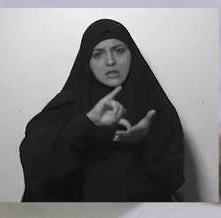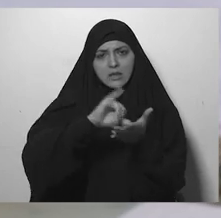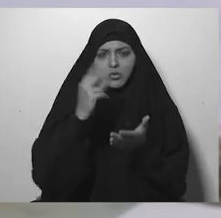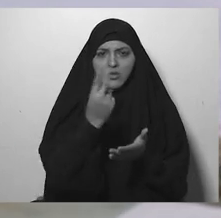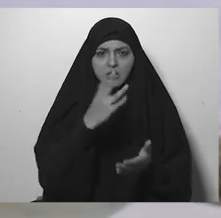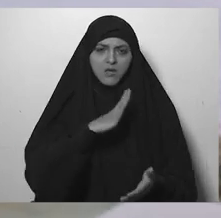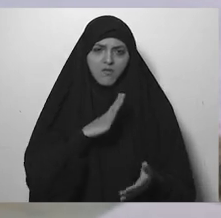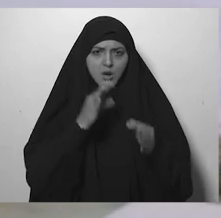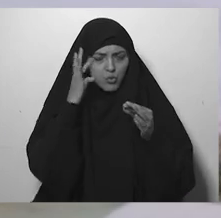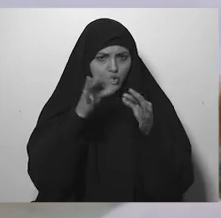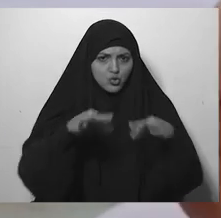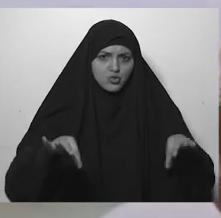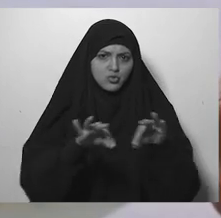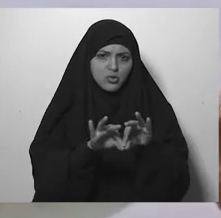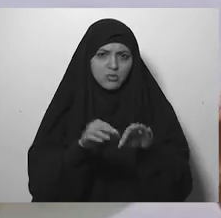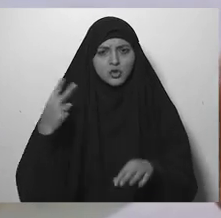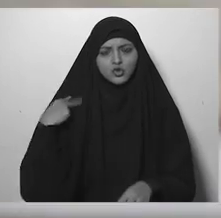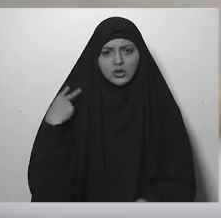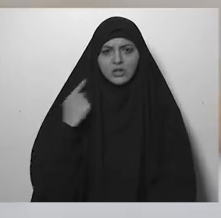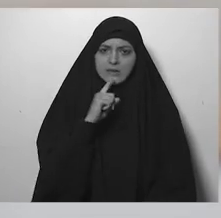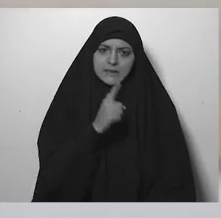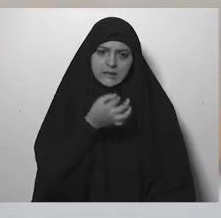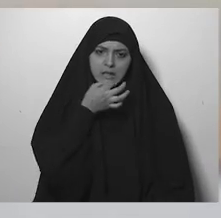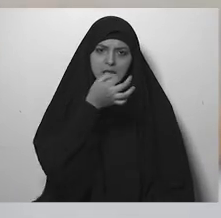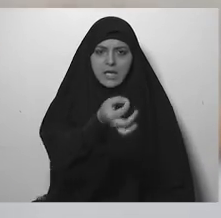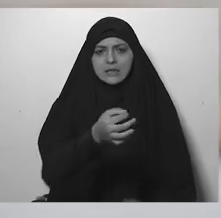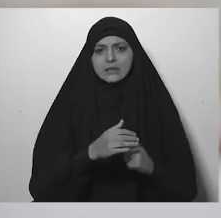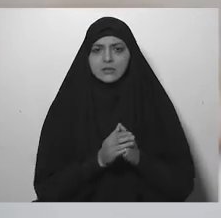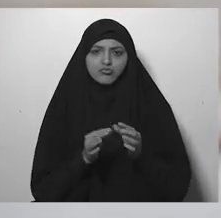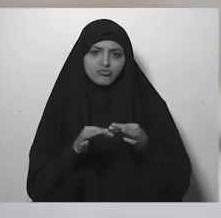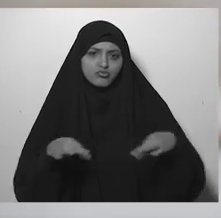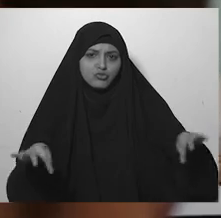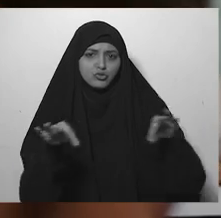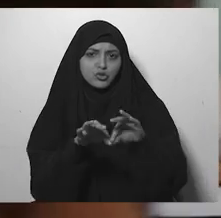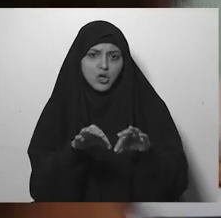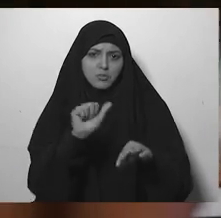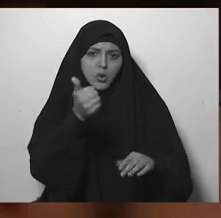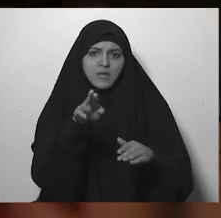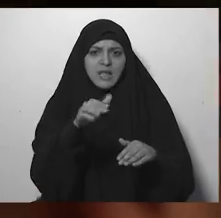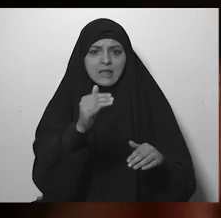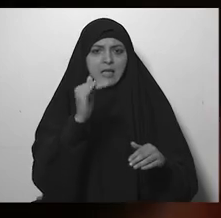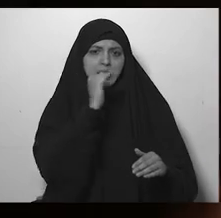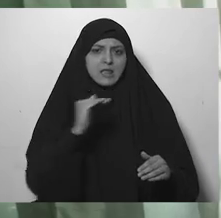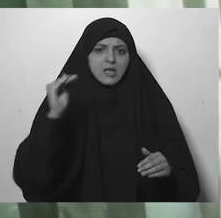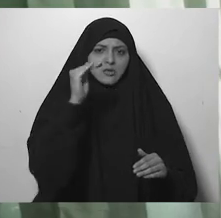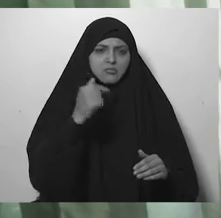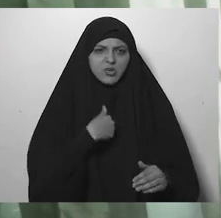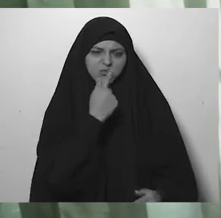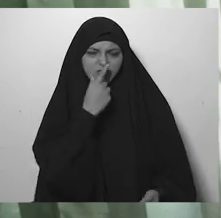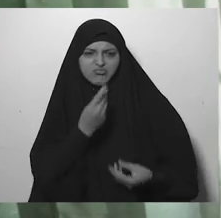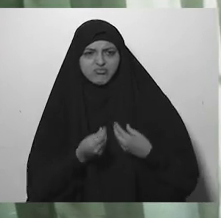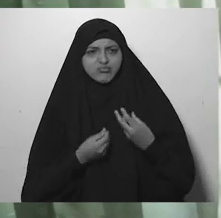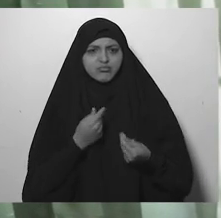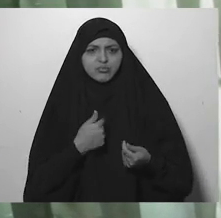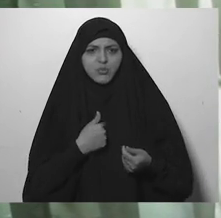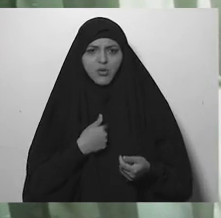cité universitaire pour prendre une chambre là-bas, ils m'ont proposé le rez-de-chaussée au premier étage. C'est comme